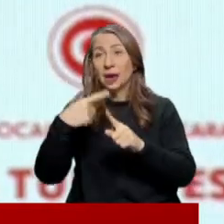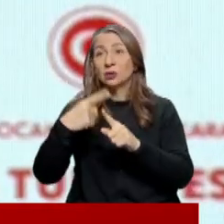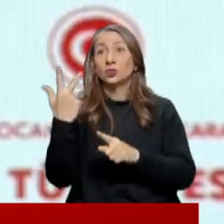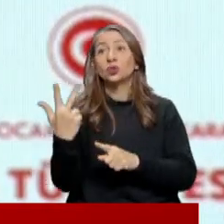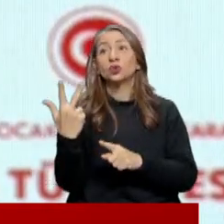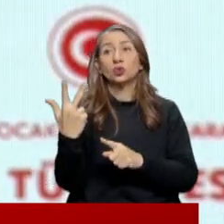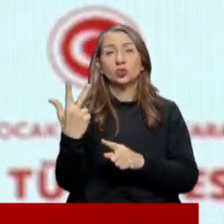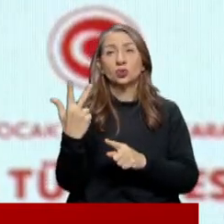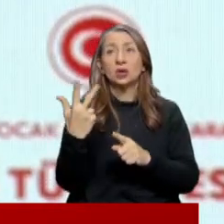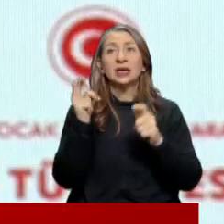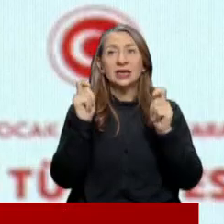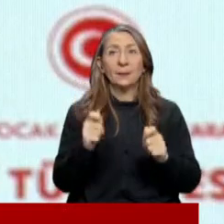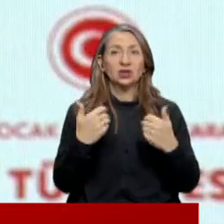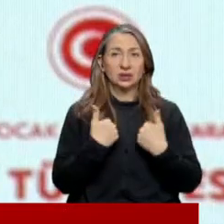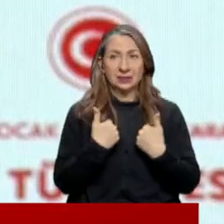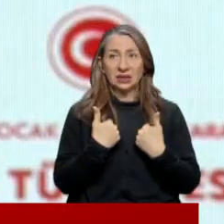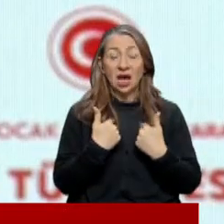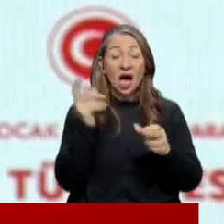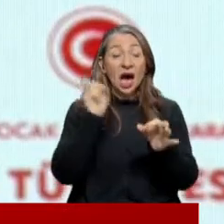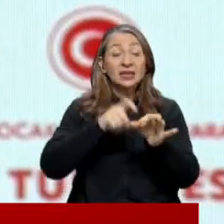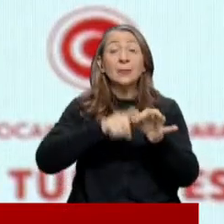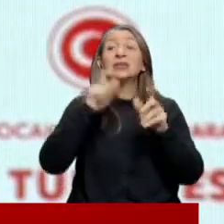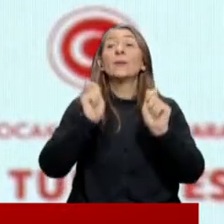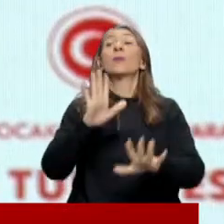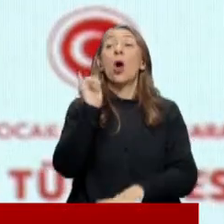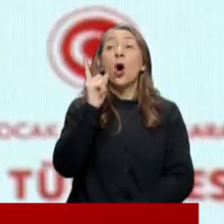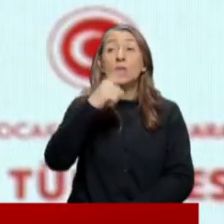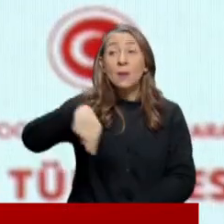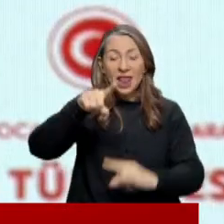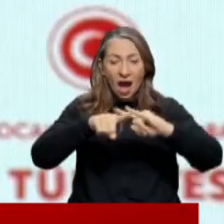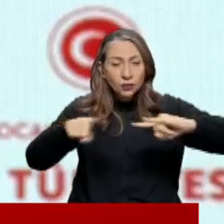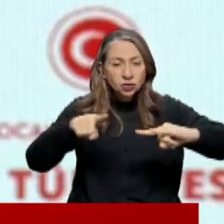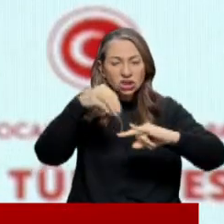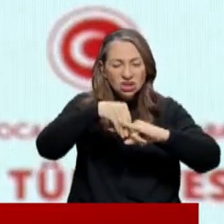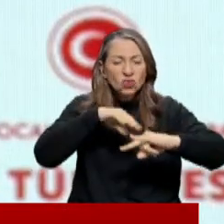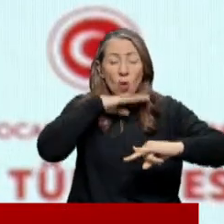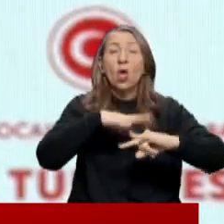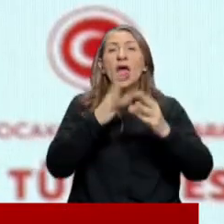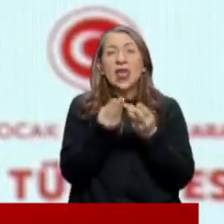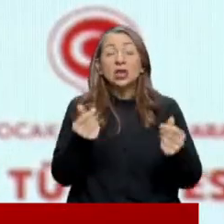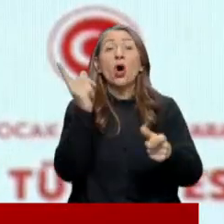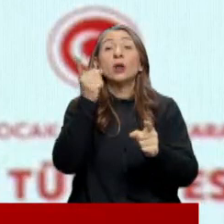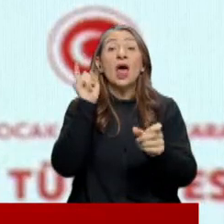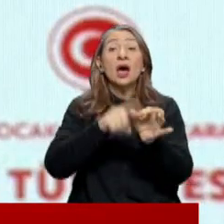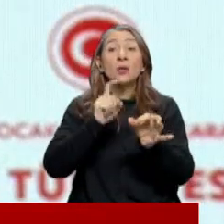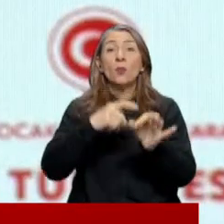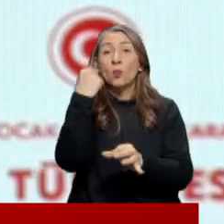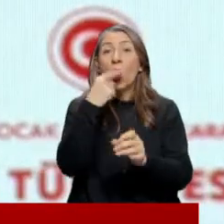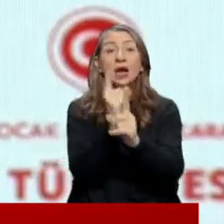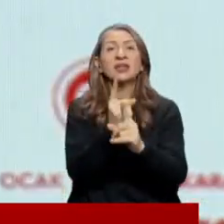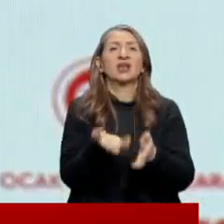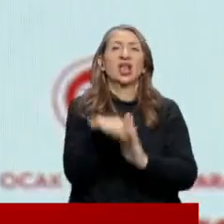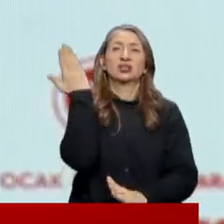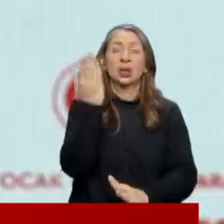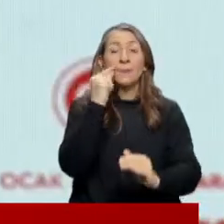3 şeklinde uygulayacağız. Ataması yapılmayan öğretmen havuzunu eritecek, öğretmen atamalarında mülakatı